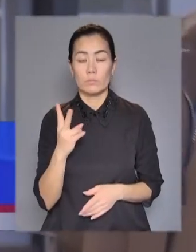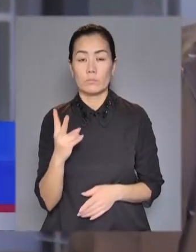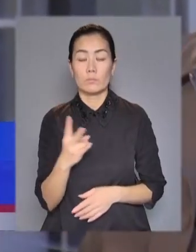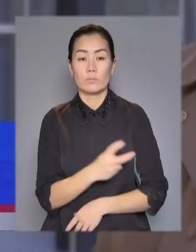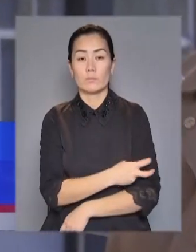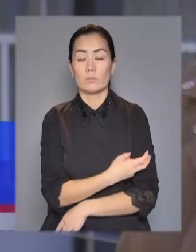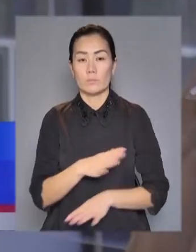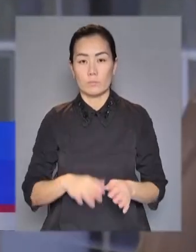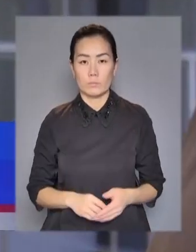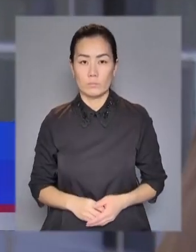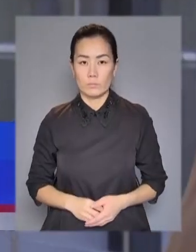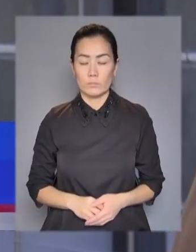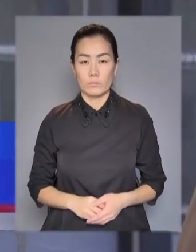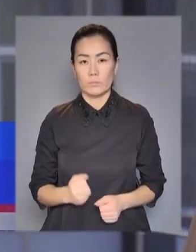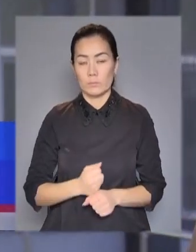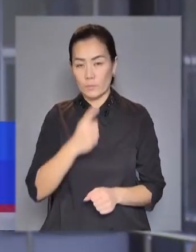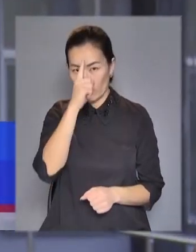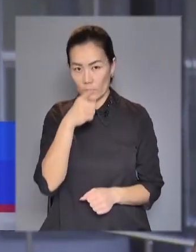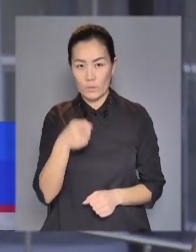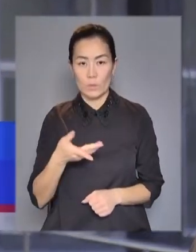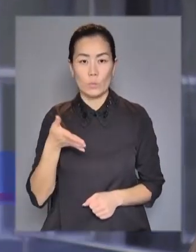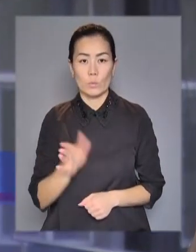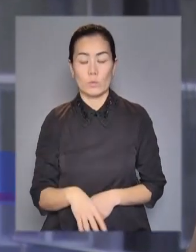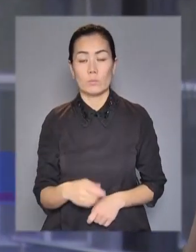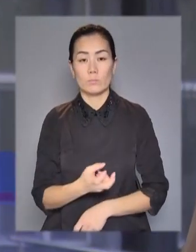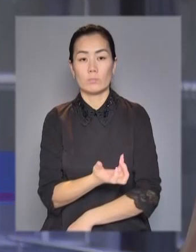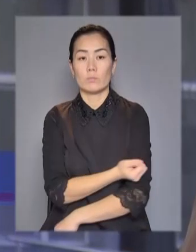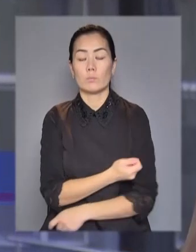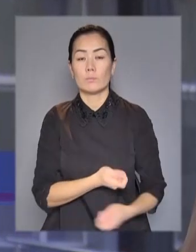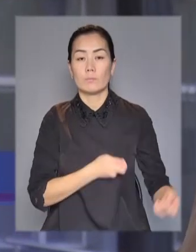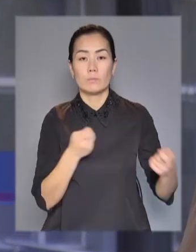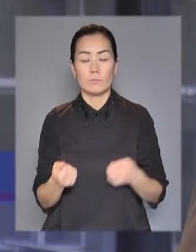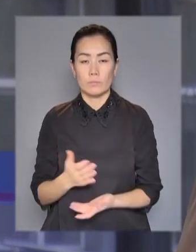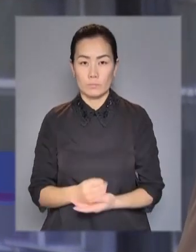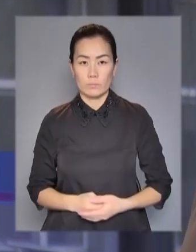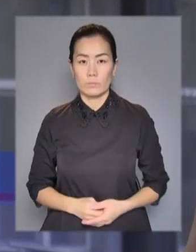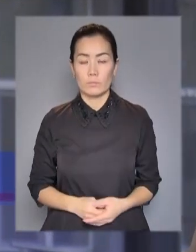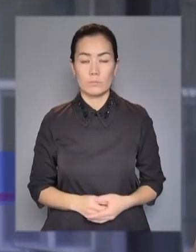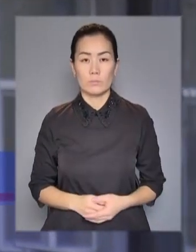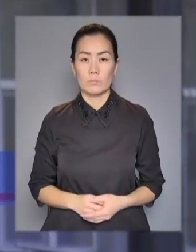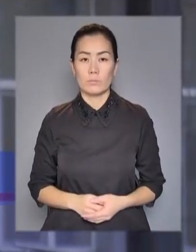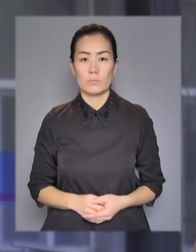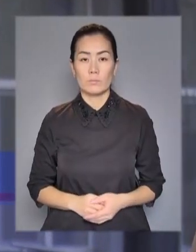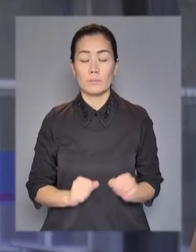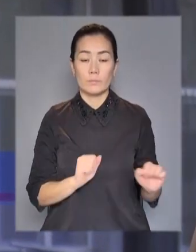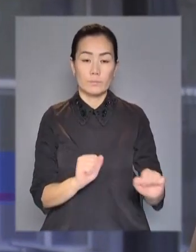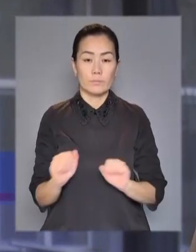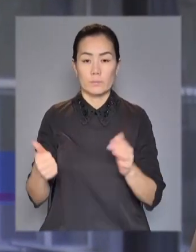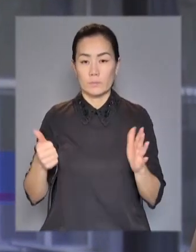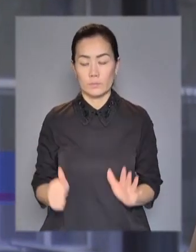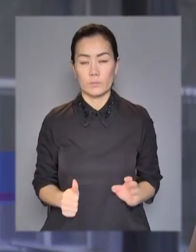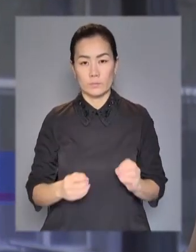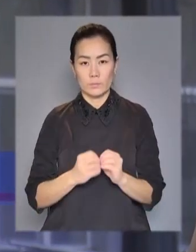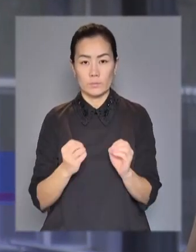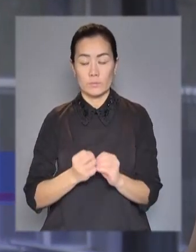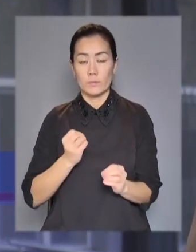қалалық емханаға үнді елінде өндірілген 1000 доза ККП вакцинасы әкелінді. Жалпы осы иммундауға 6 ай мен 10